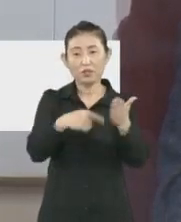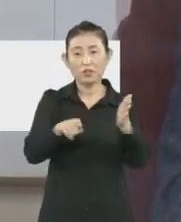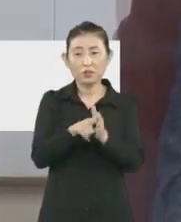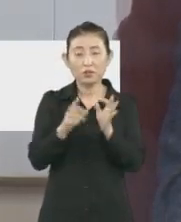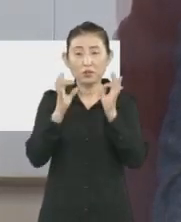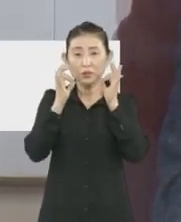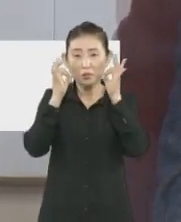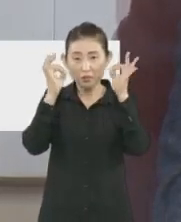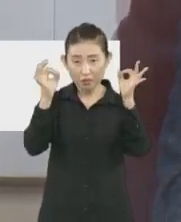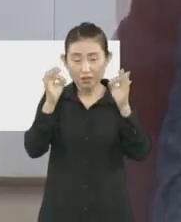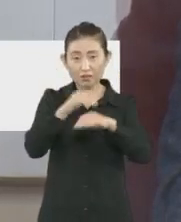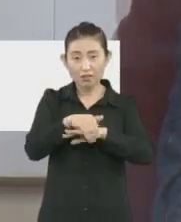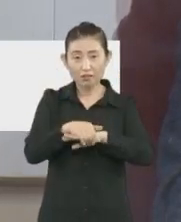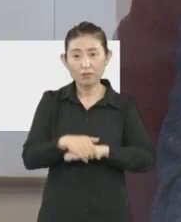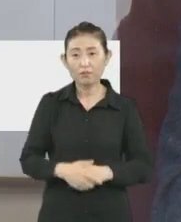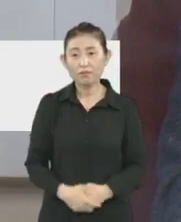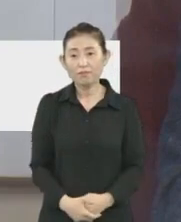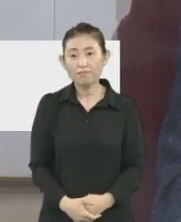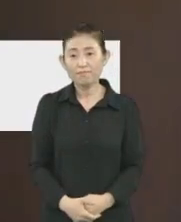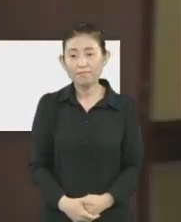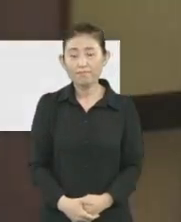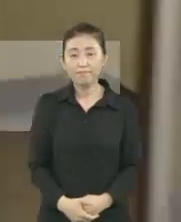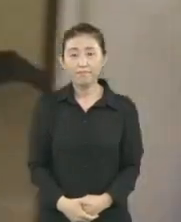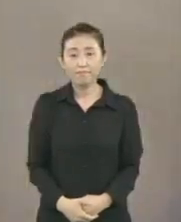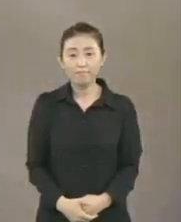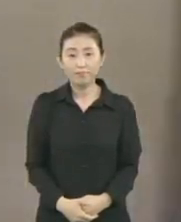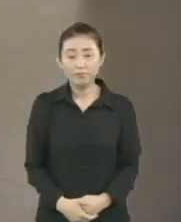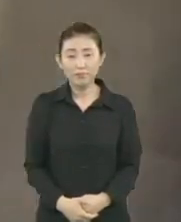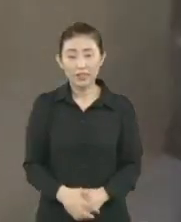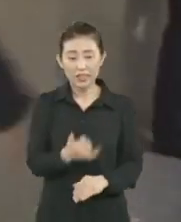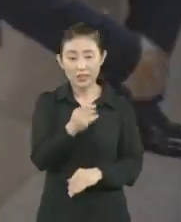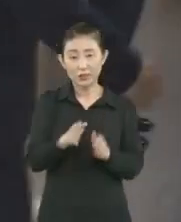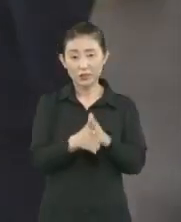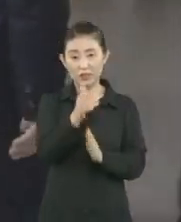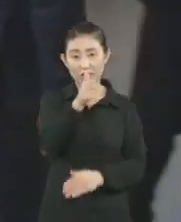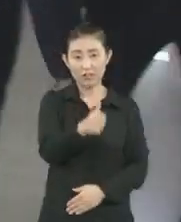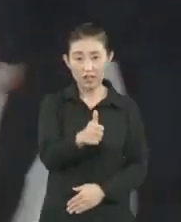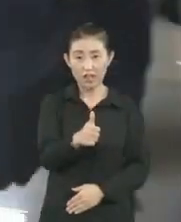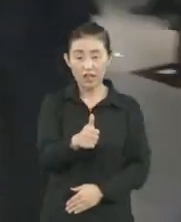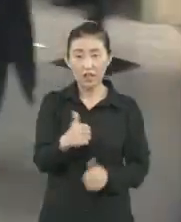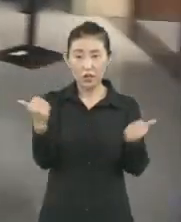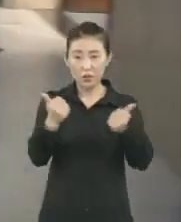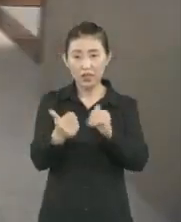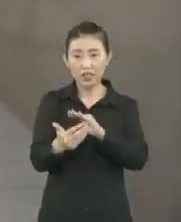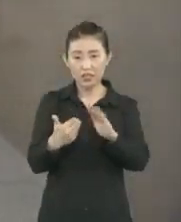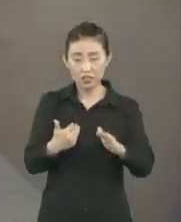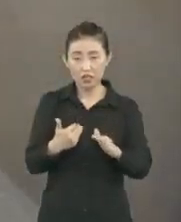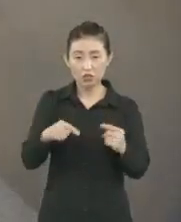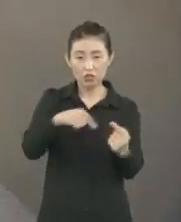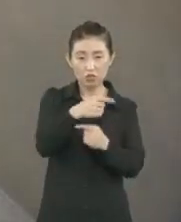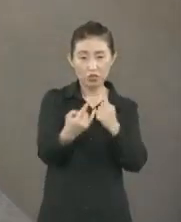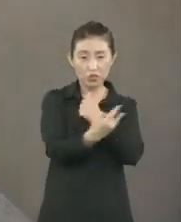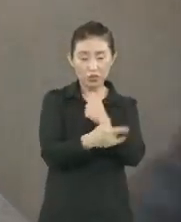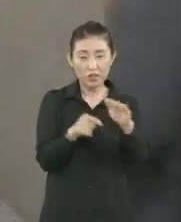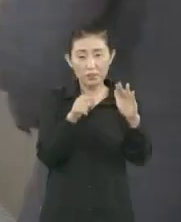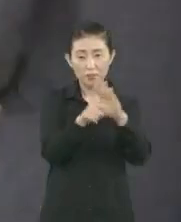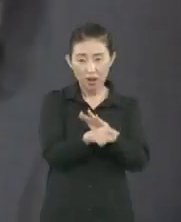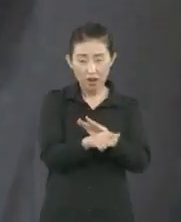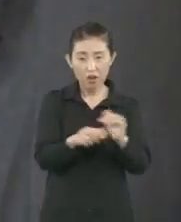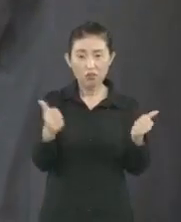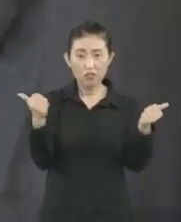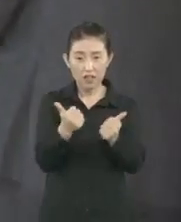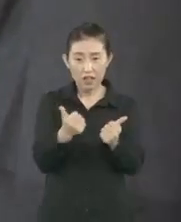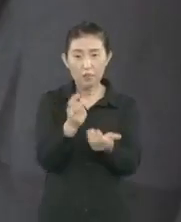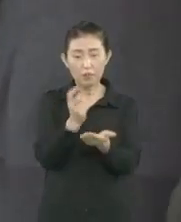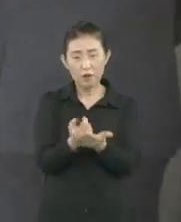위해 힘을 쏟아나갈 것임을. 이춘희 세종시장은 회의에 앞서 국회 운영위원회를 찾아 국회법